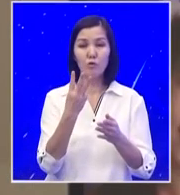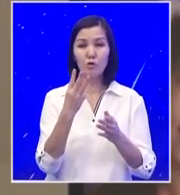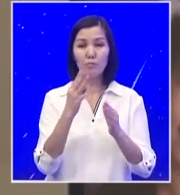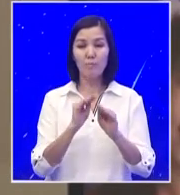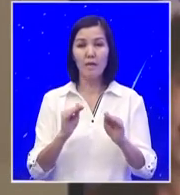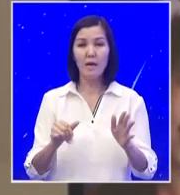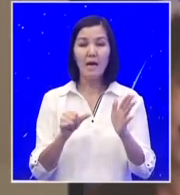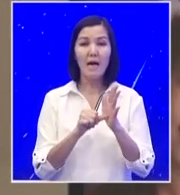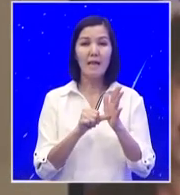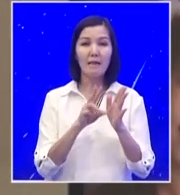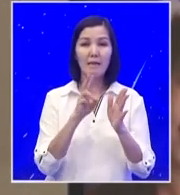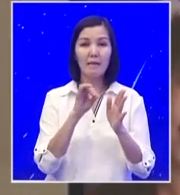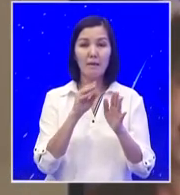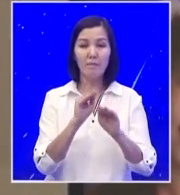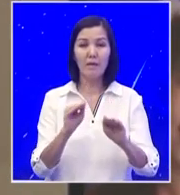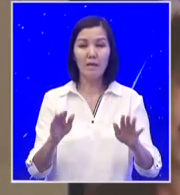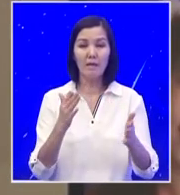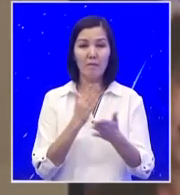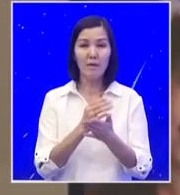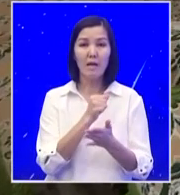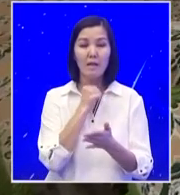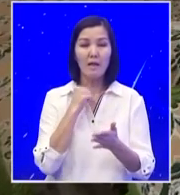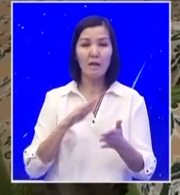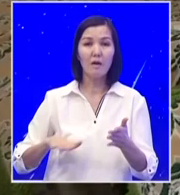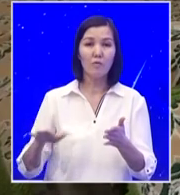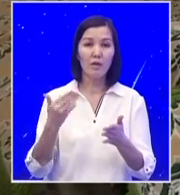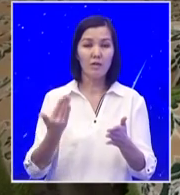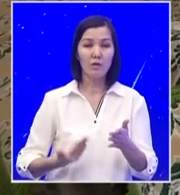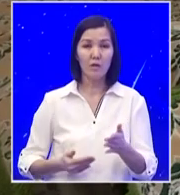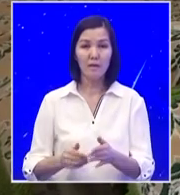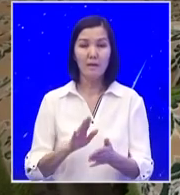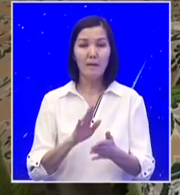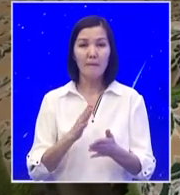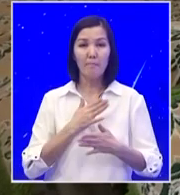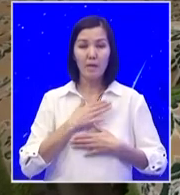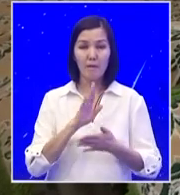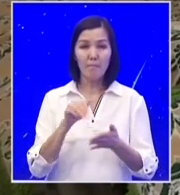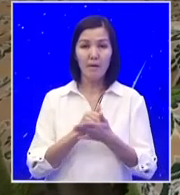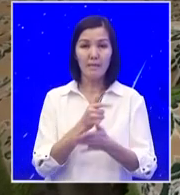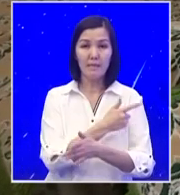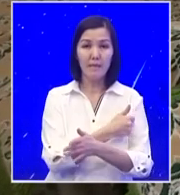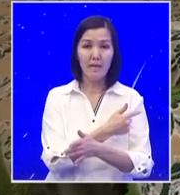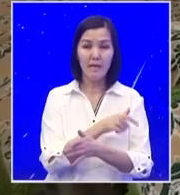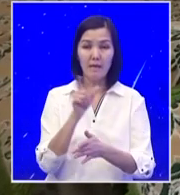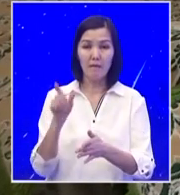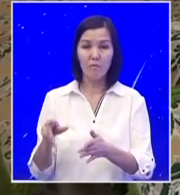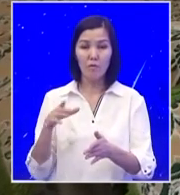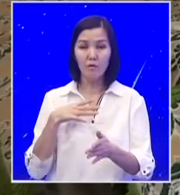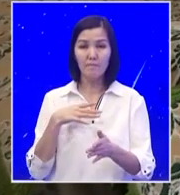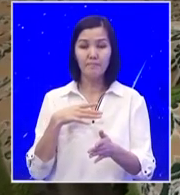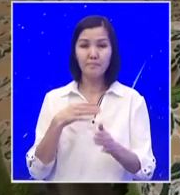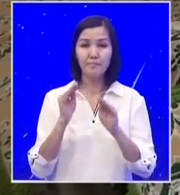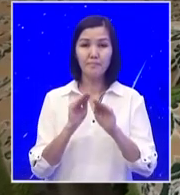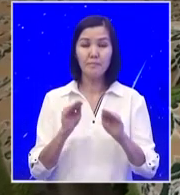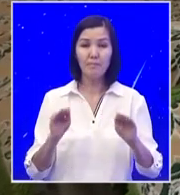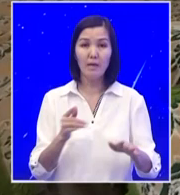6 немере жиен сүйіп отыр. Қазір Талғар ауданында тұрады. Мен бас дәрігер болдым көп жыл. Бұл солын